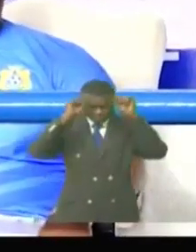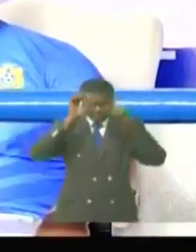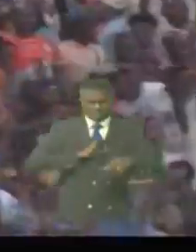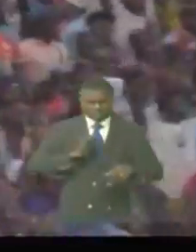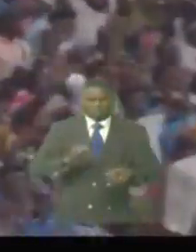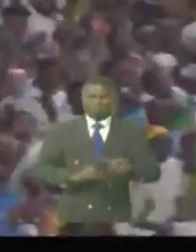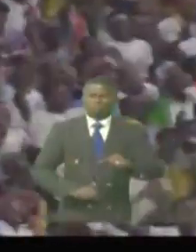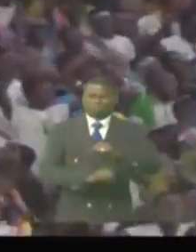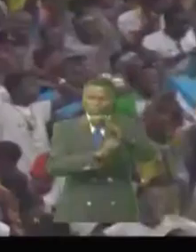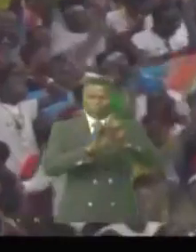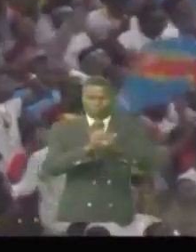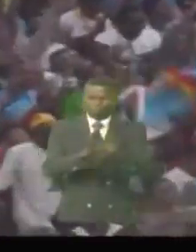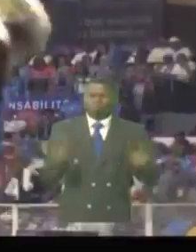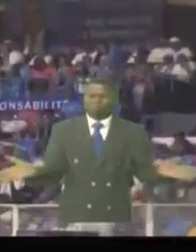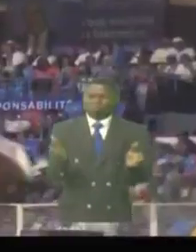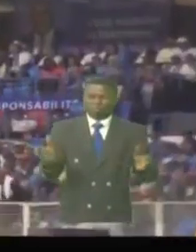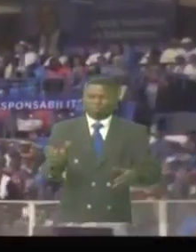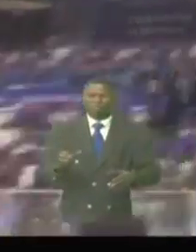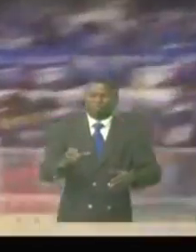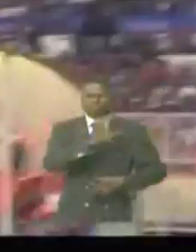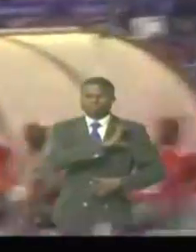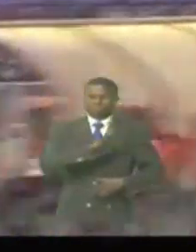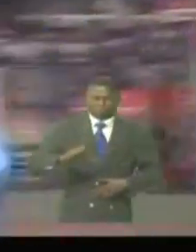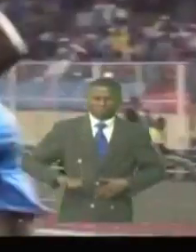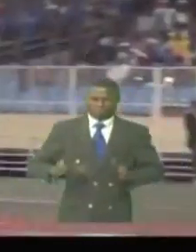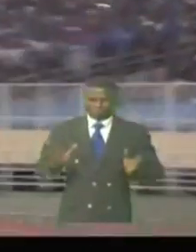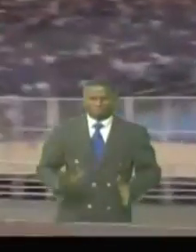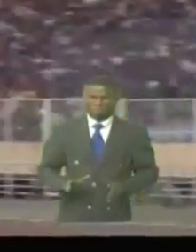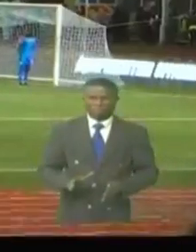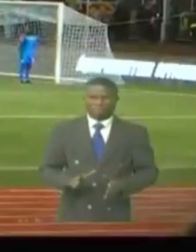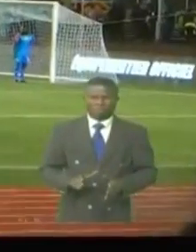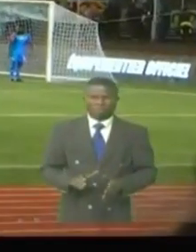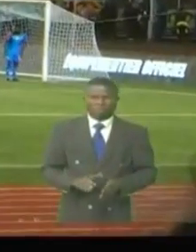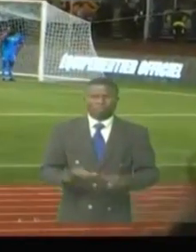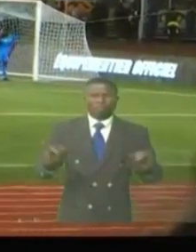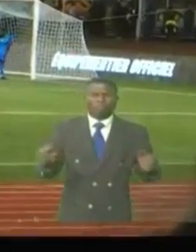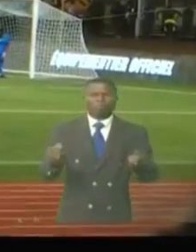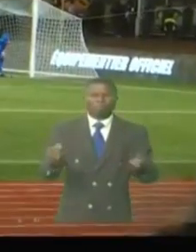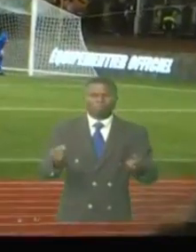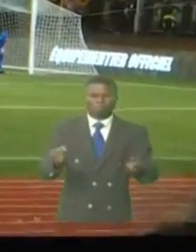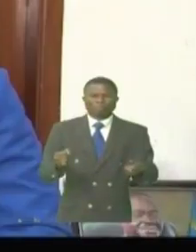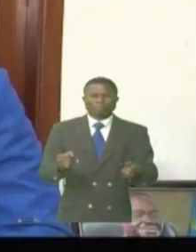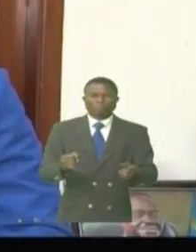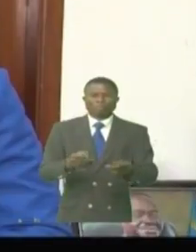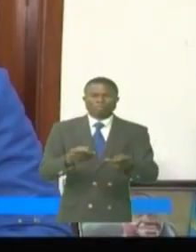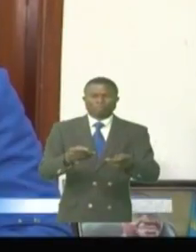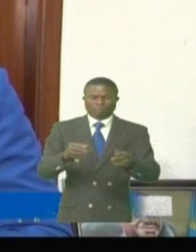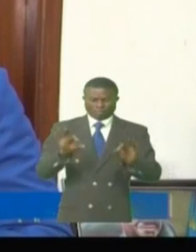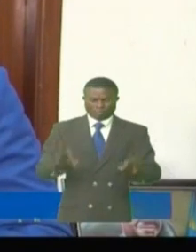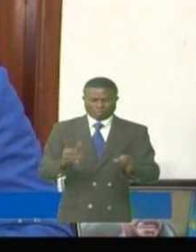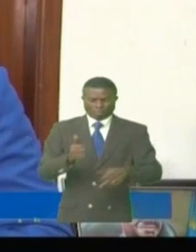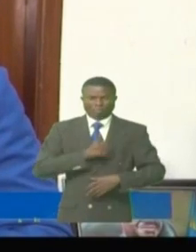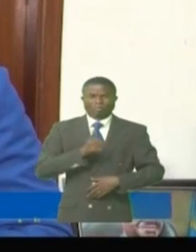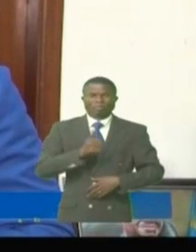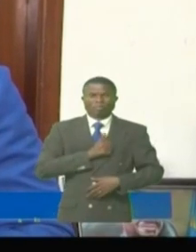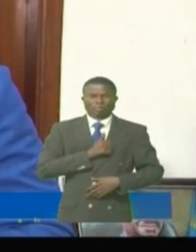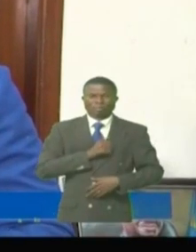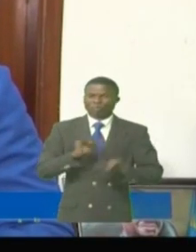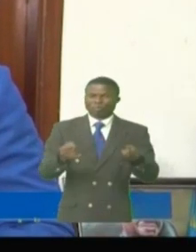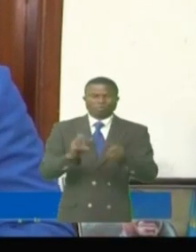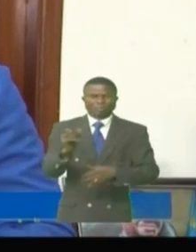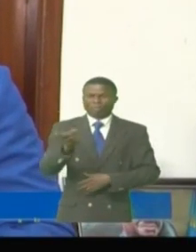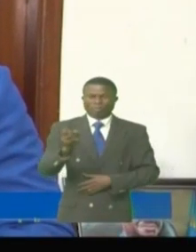surmotivé. Les léopards, cette fois-là, comme ils jouaient sur notre propre terrain, n'ont pas pu admettre